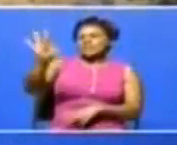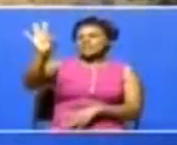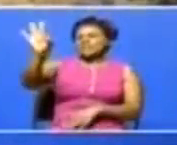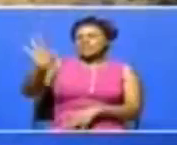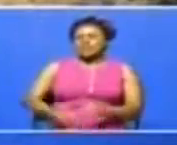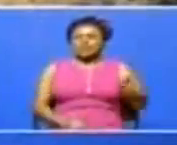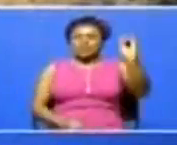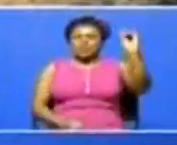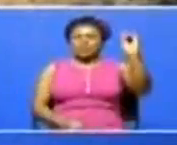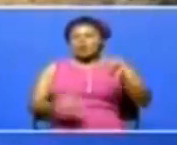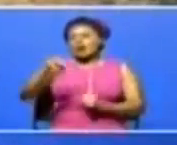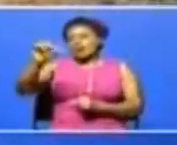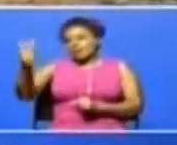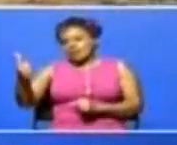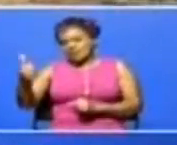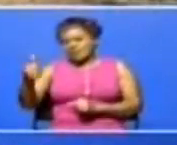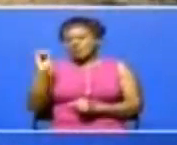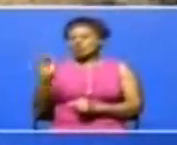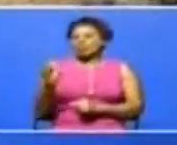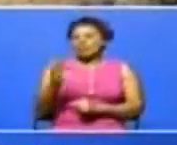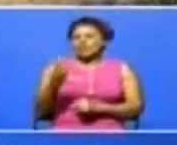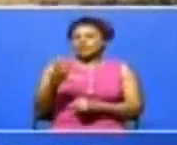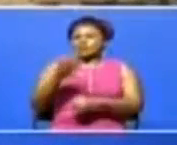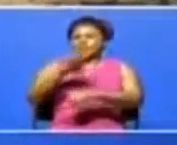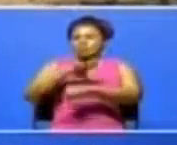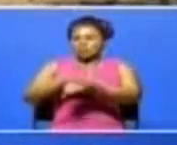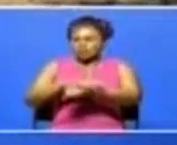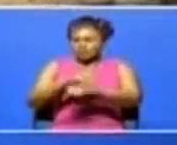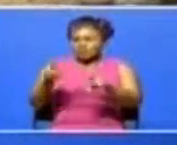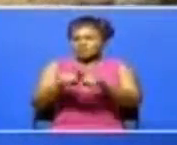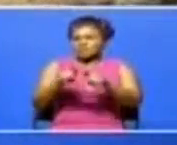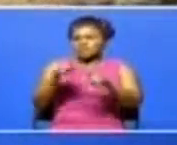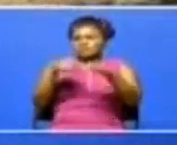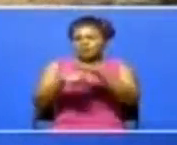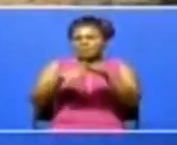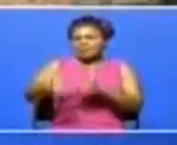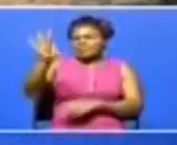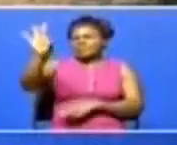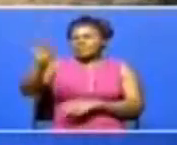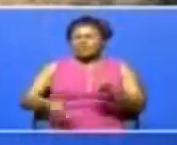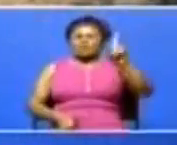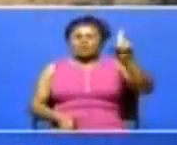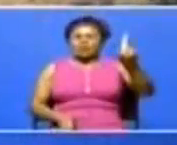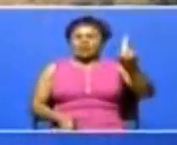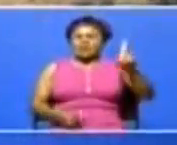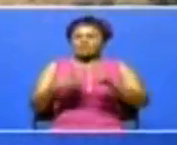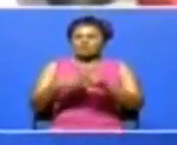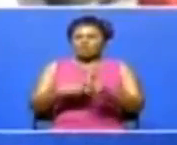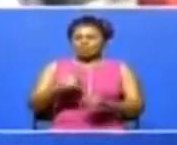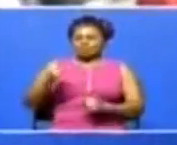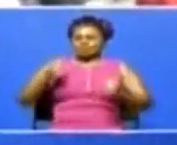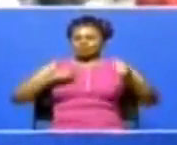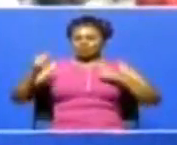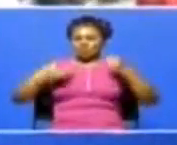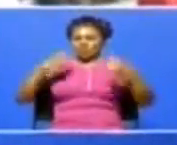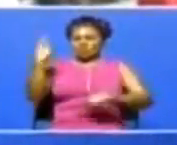3-0. Kwenye mechi nyingine, Soweto ililazwa na Namugongo, huku Cheptil ikilazwa seti 3-1 na St. Alois kutoka Rwanda.